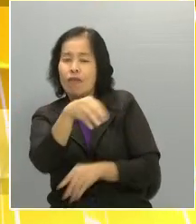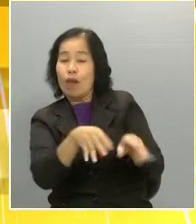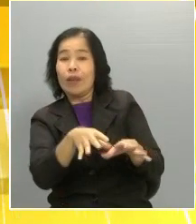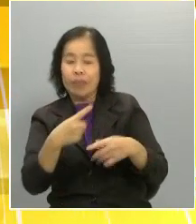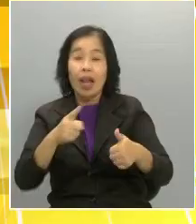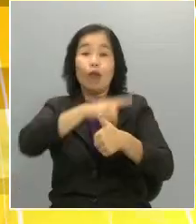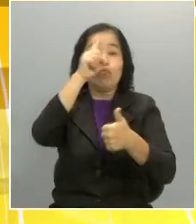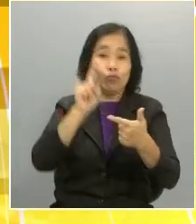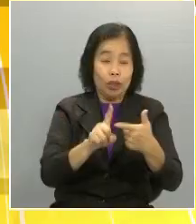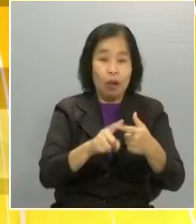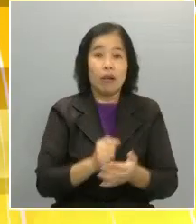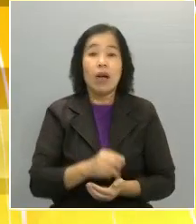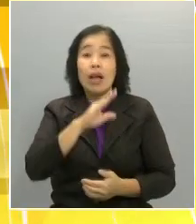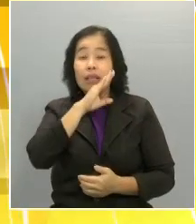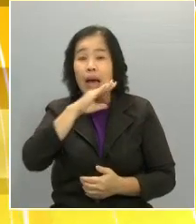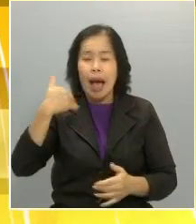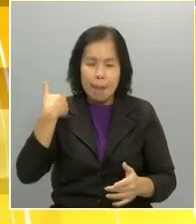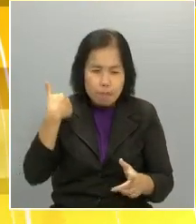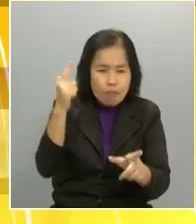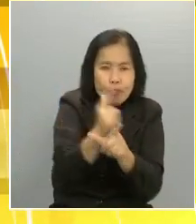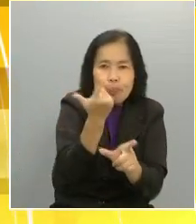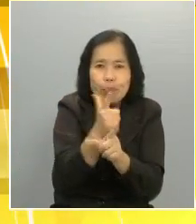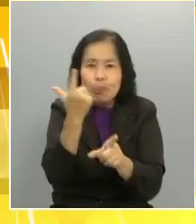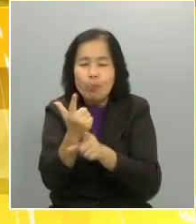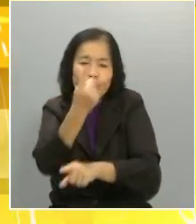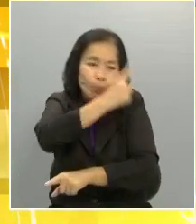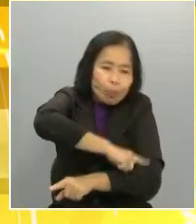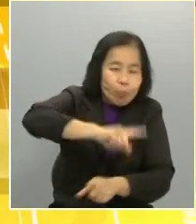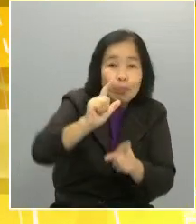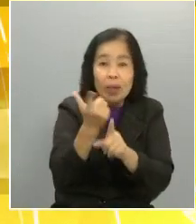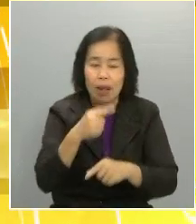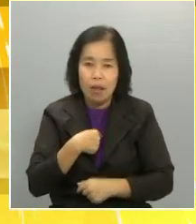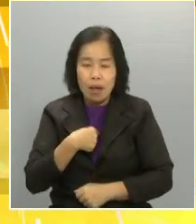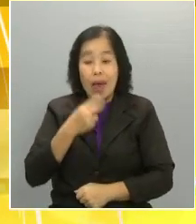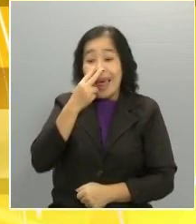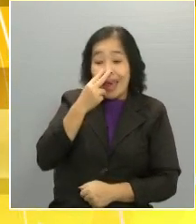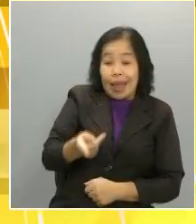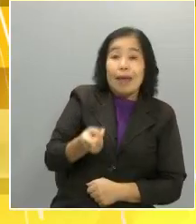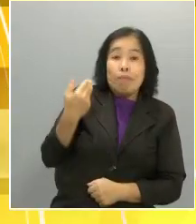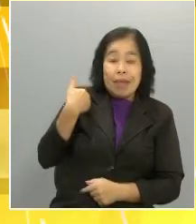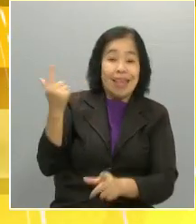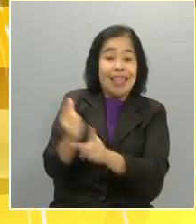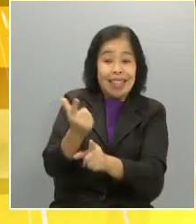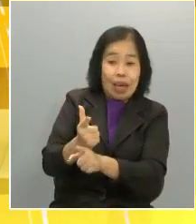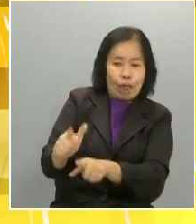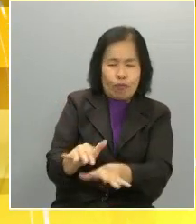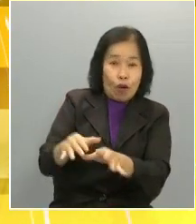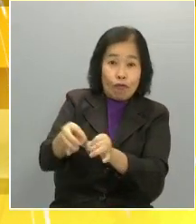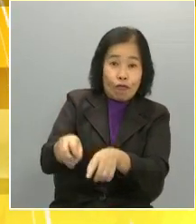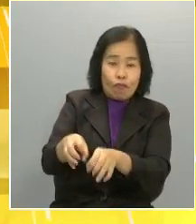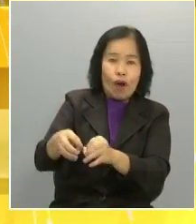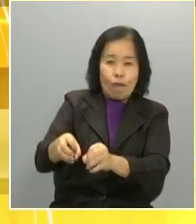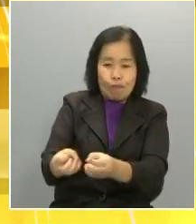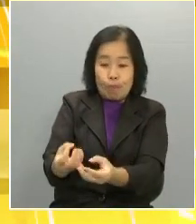2คือถ้ามีโลหะสังเกตว่าเราเดินไปเนี่ยจุดไหนที่เป็นโลหะแล้วมันมีไฟรั่วมันจะมีฟ